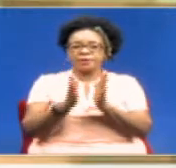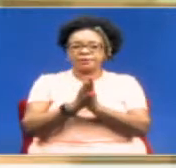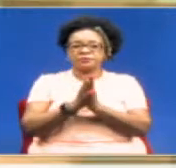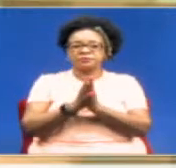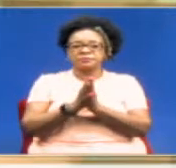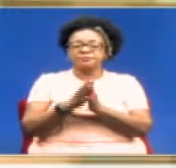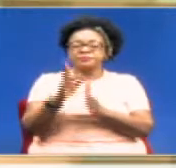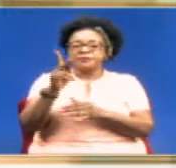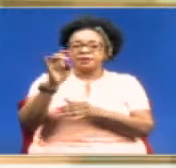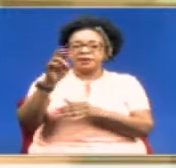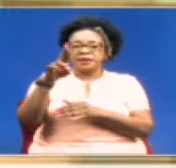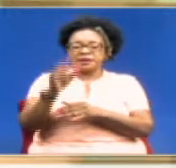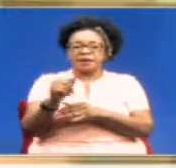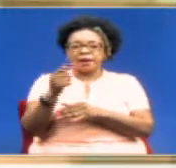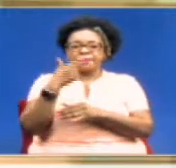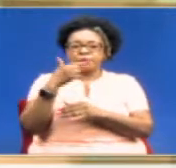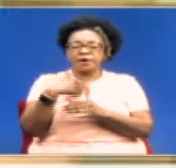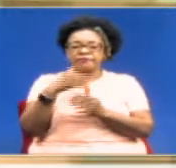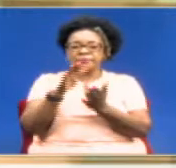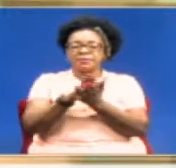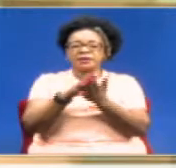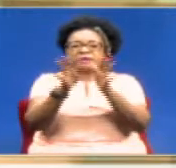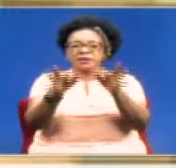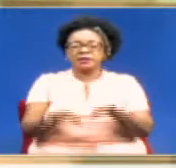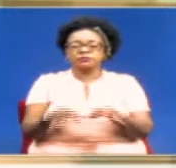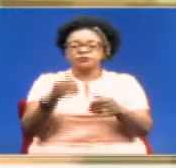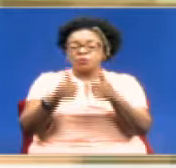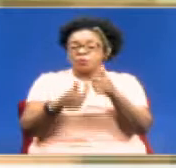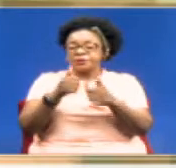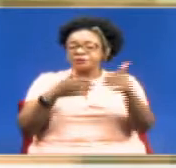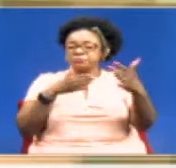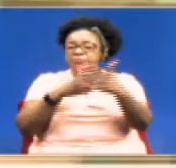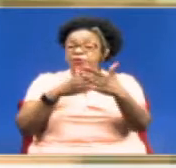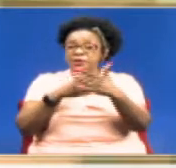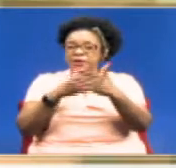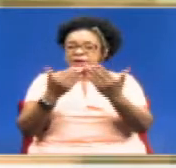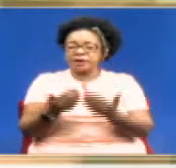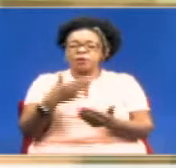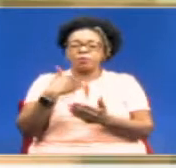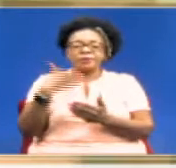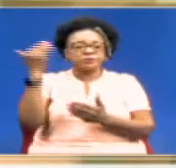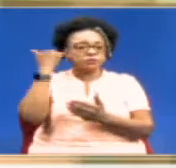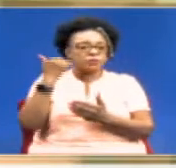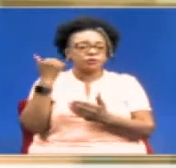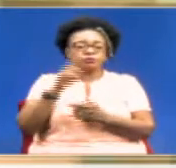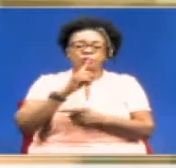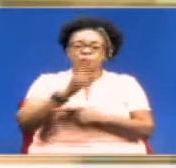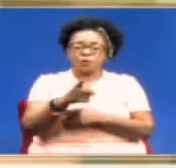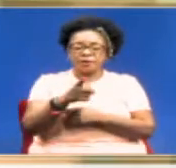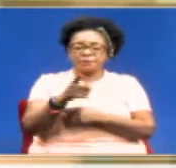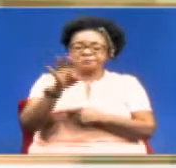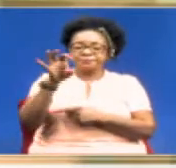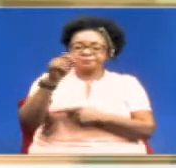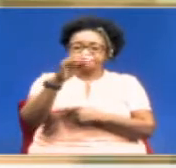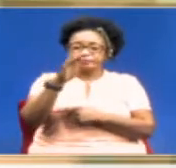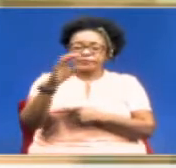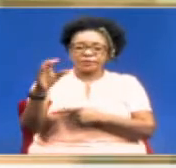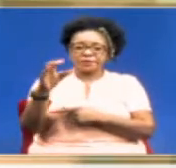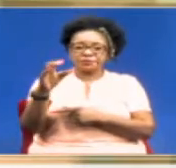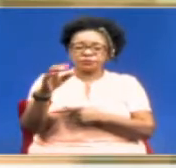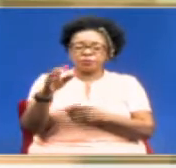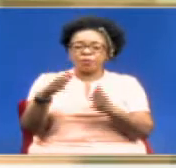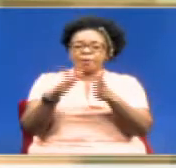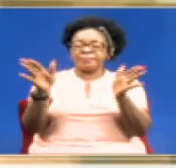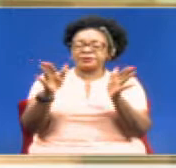KERRA mwenye akaunti za benki zilizowekwa vikwazo sasa anaitaka mahakama kuamuru tume ya kupambana na ufisadi kuachilia